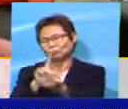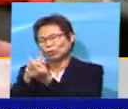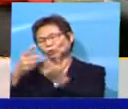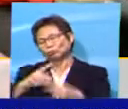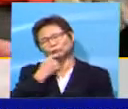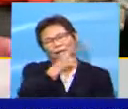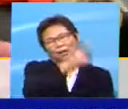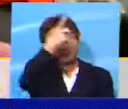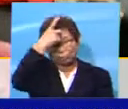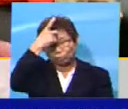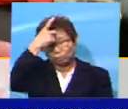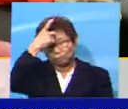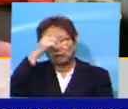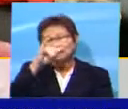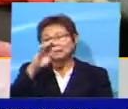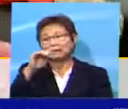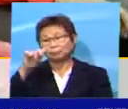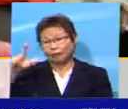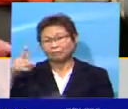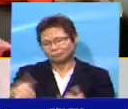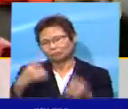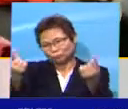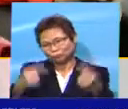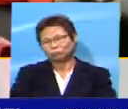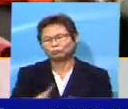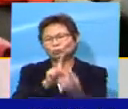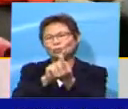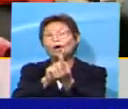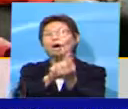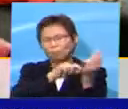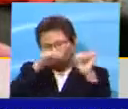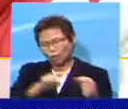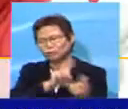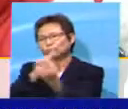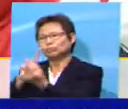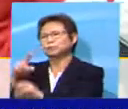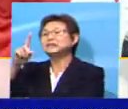dengan Datuk Seri Ismail hari ini dan boleh datang jumpa pegawai daerah. Bincang juga.